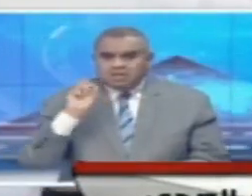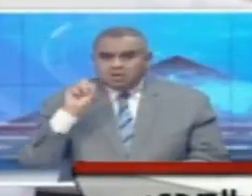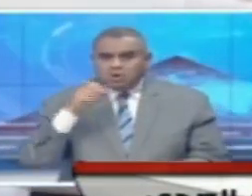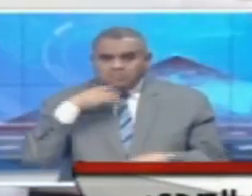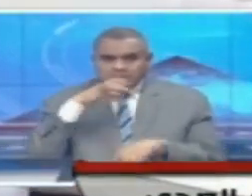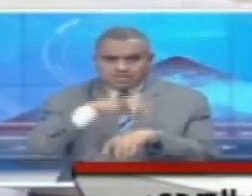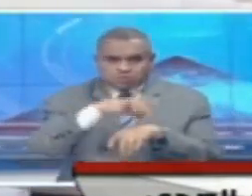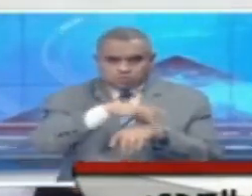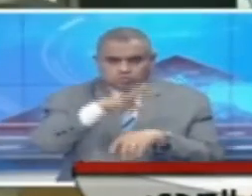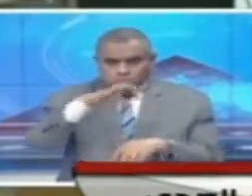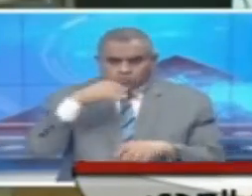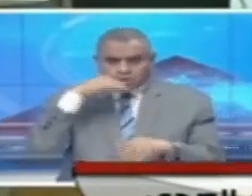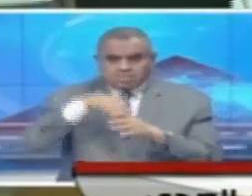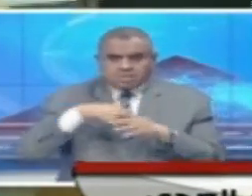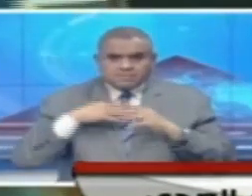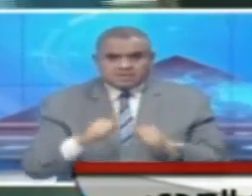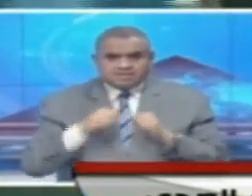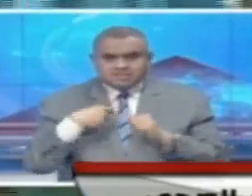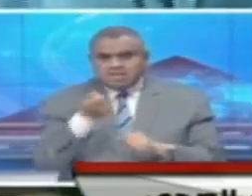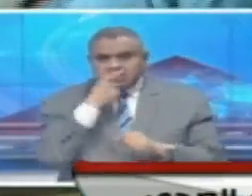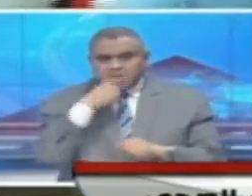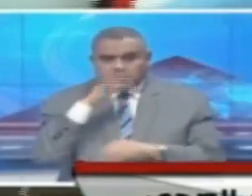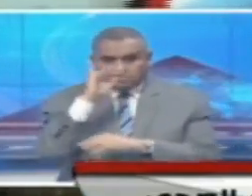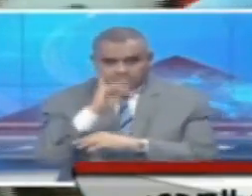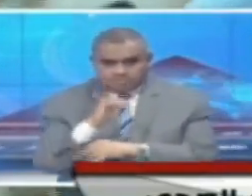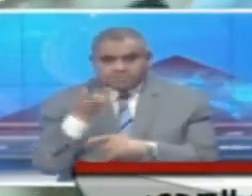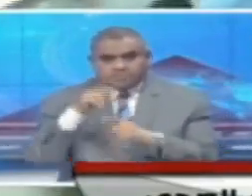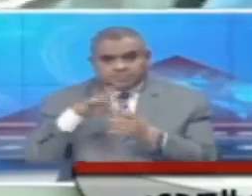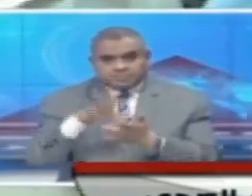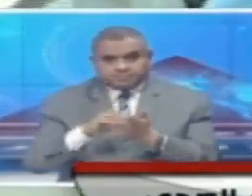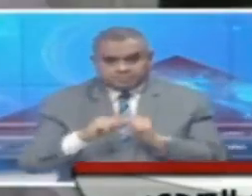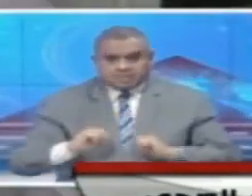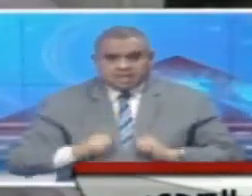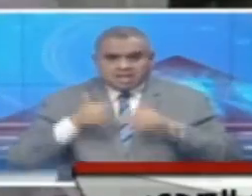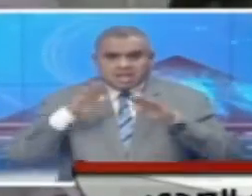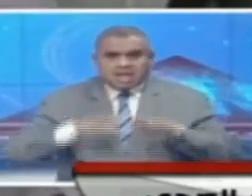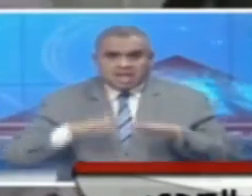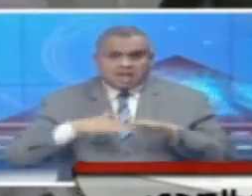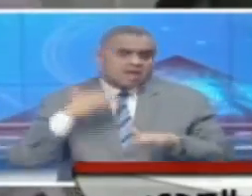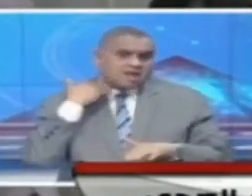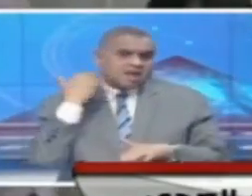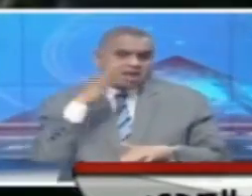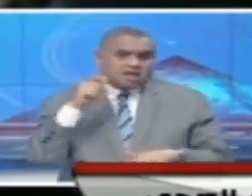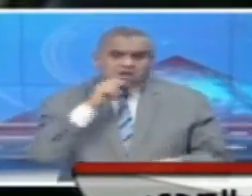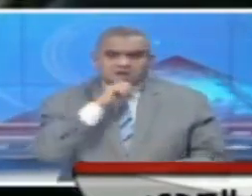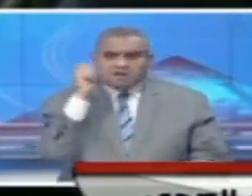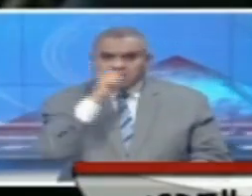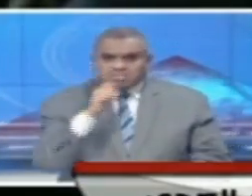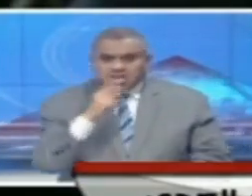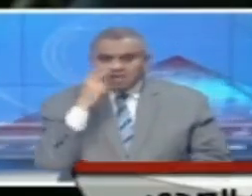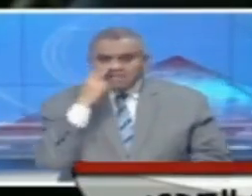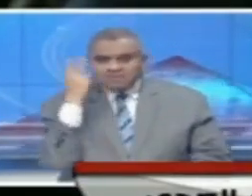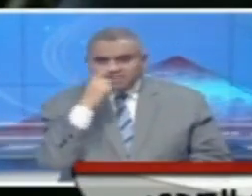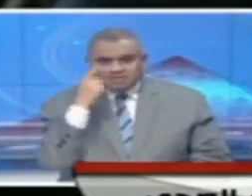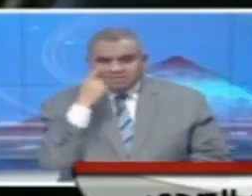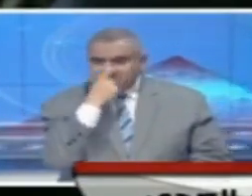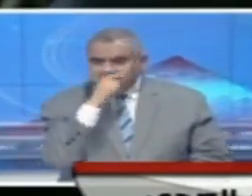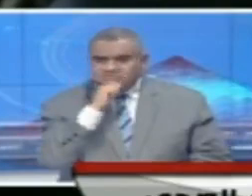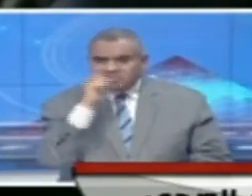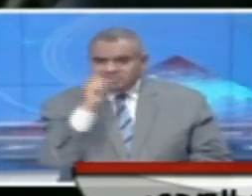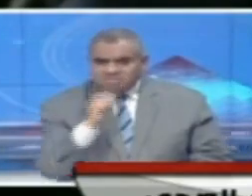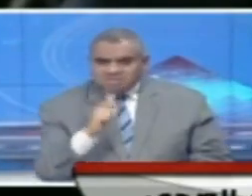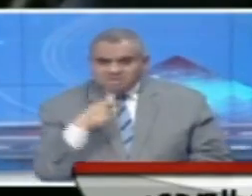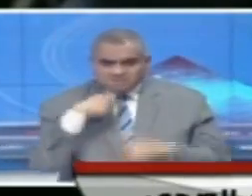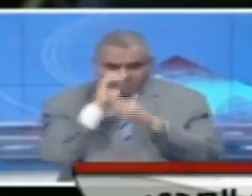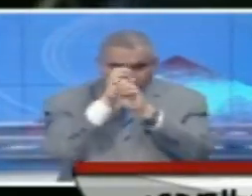عيادة للتأمين الصحي بالمجان. كما أطلقت مبادرة حياة كريمة لمكافحة الضعف وفقدان البصر، وتم إجراء الفحوصات